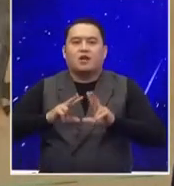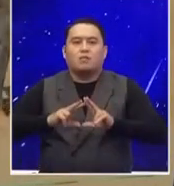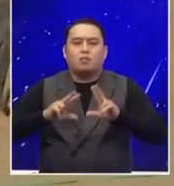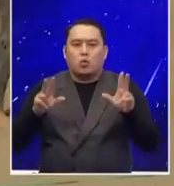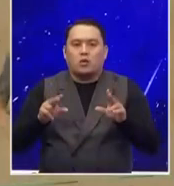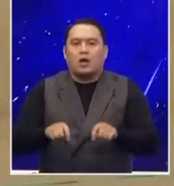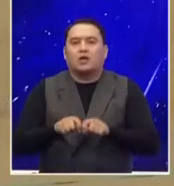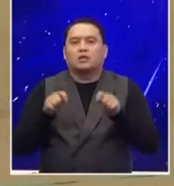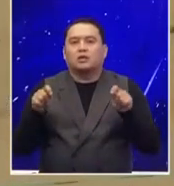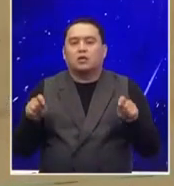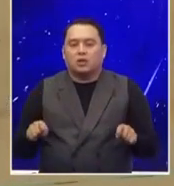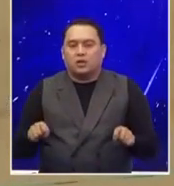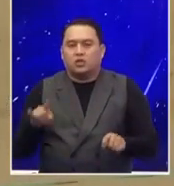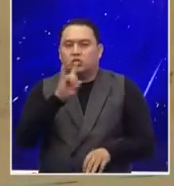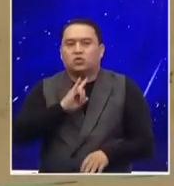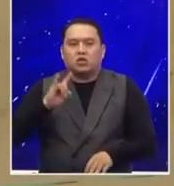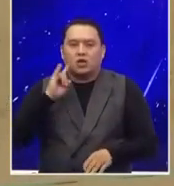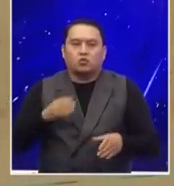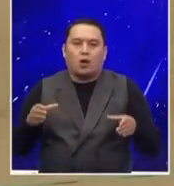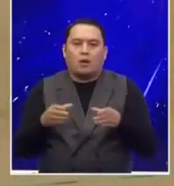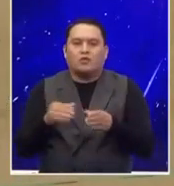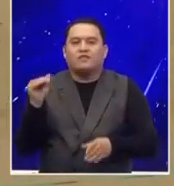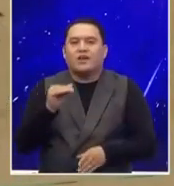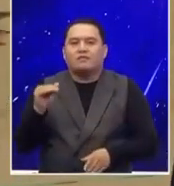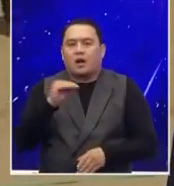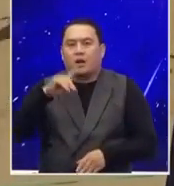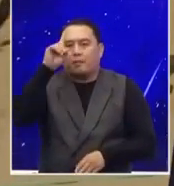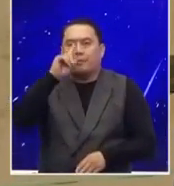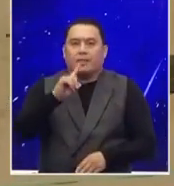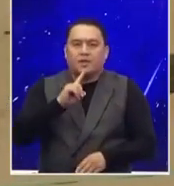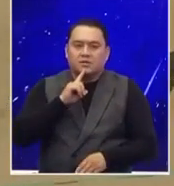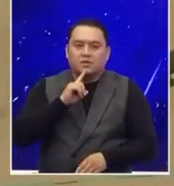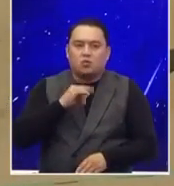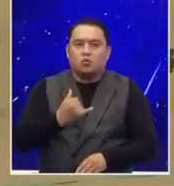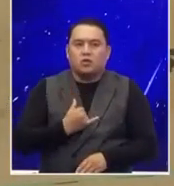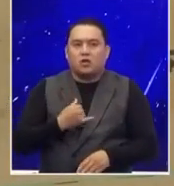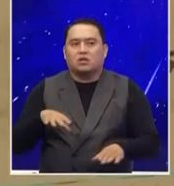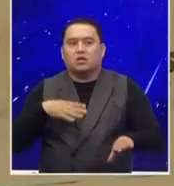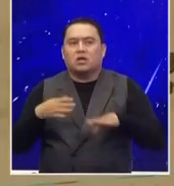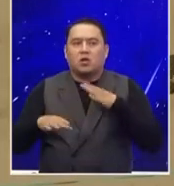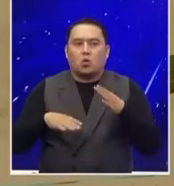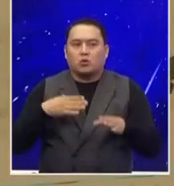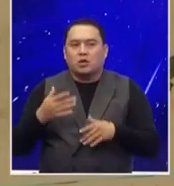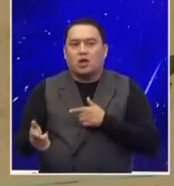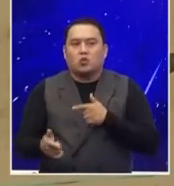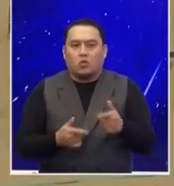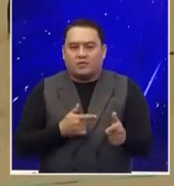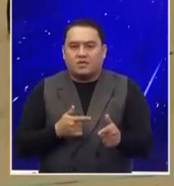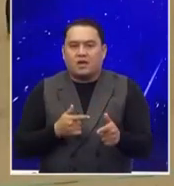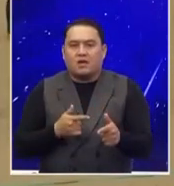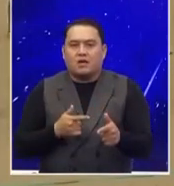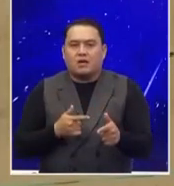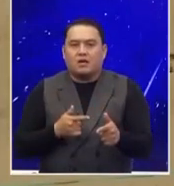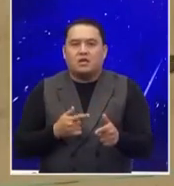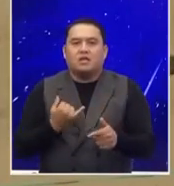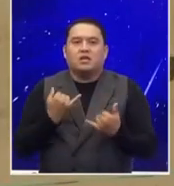открыли в феврале месяце. С февраля месяца они у нас тренируются, готовятся.